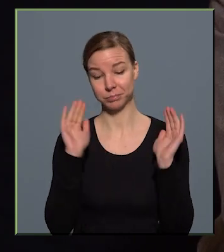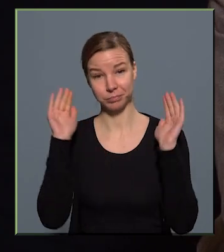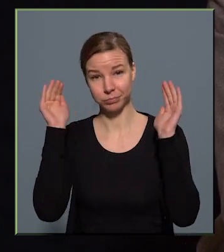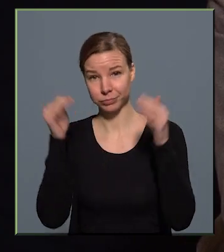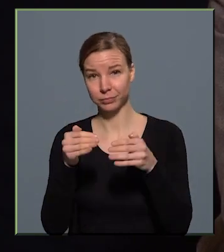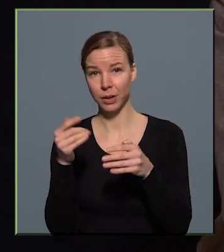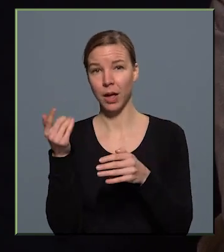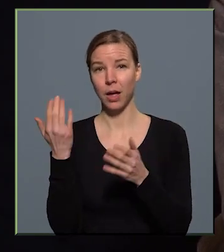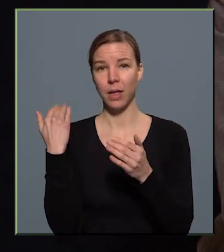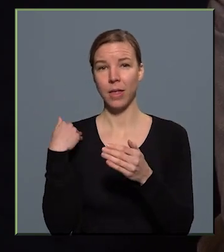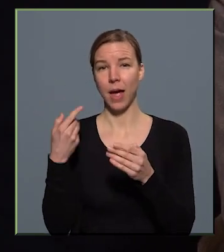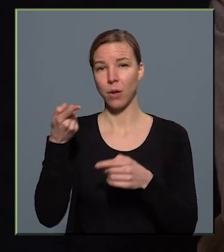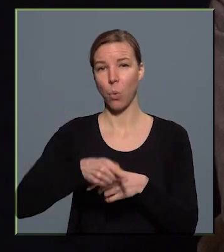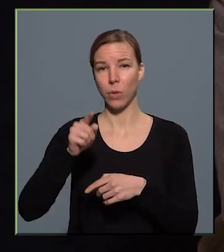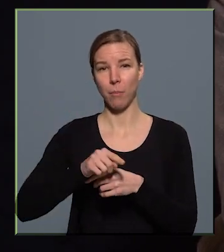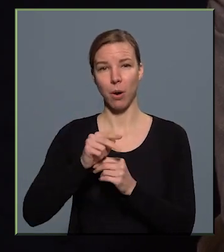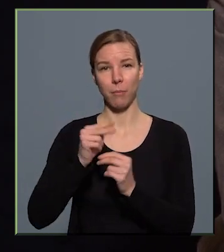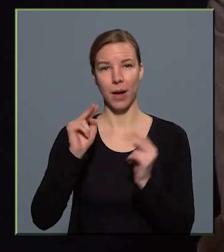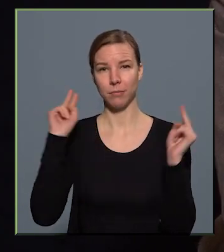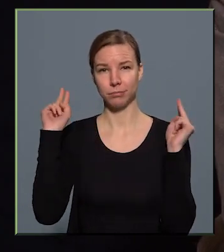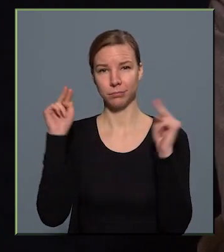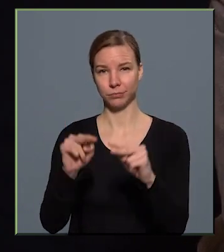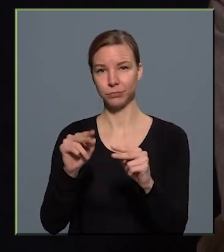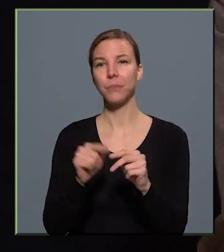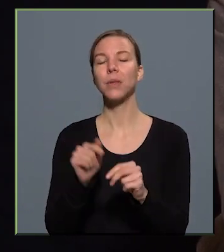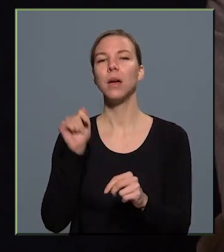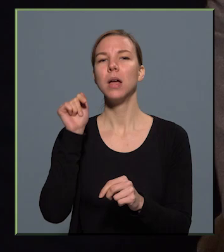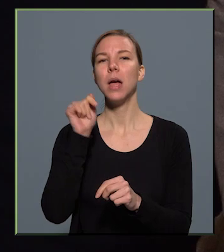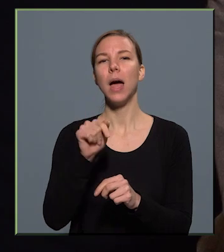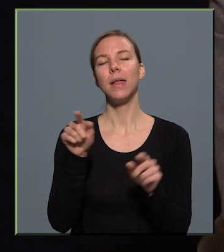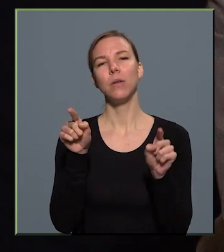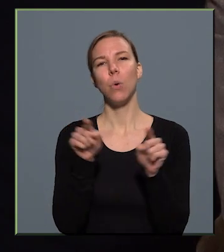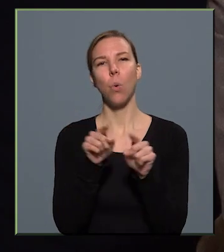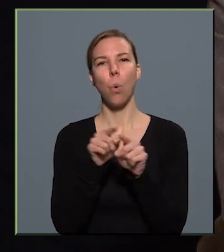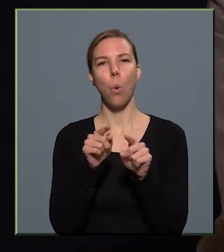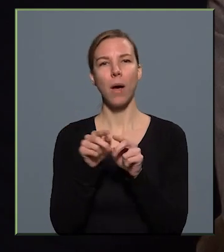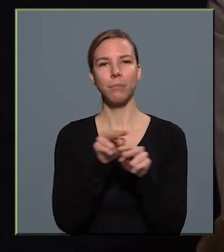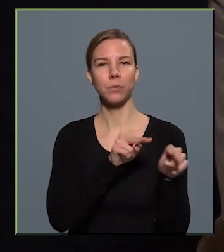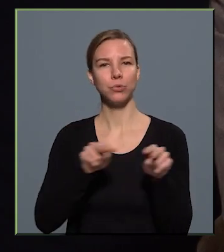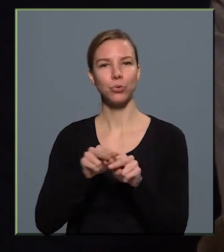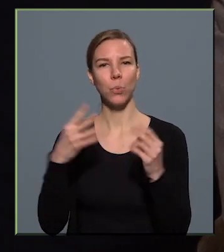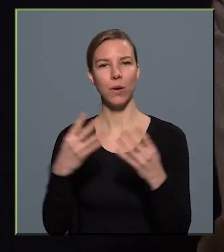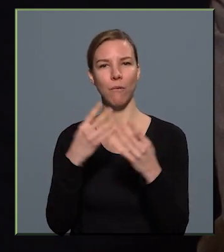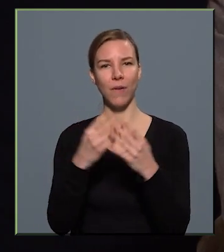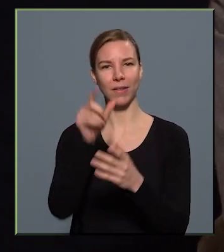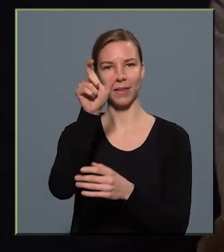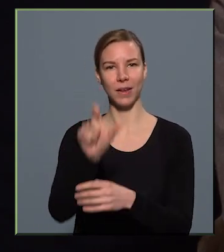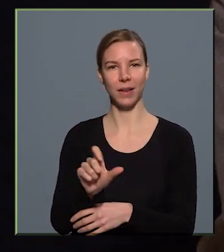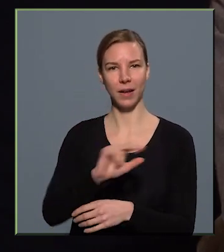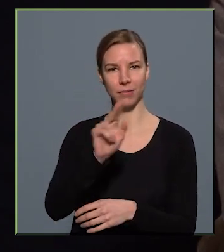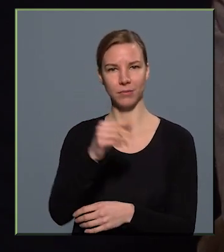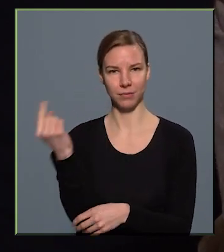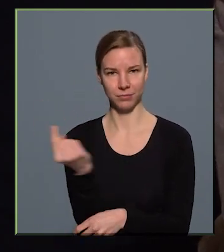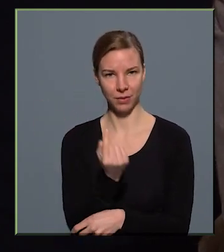azonban feltétlenül, és ehhez egy olyan stúdióvendég kínál segítséget